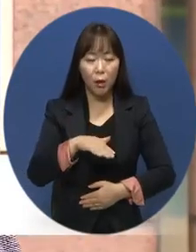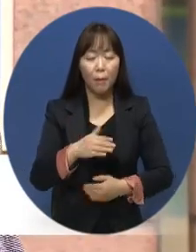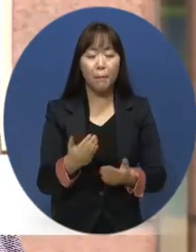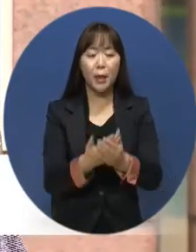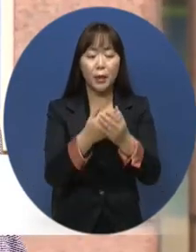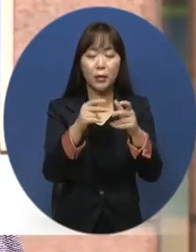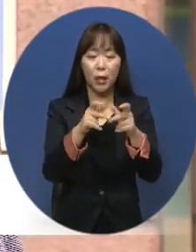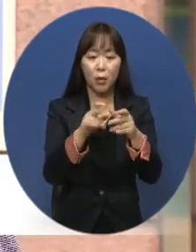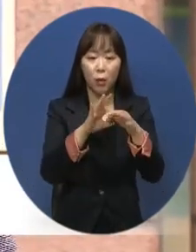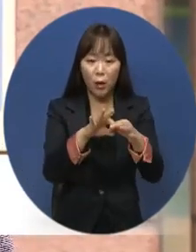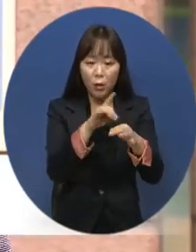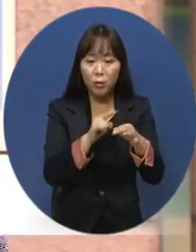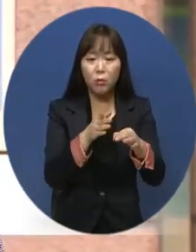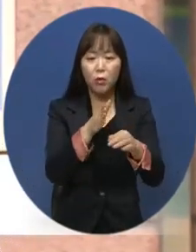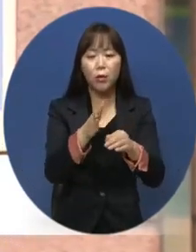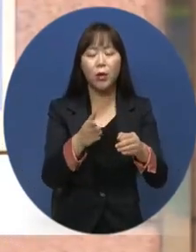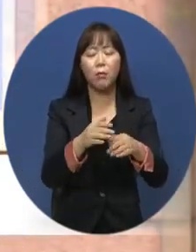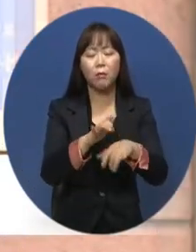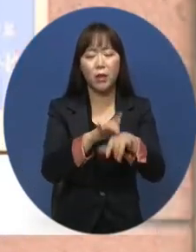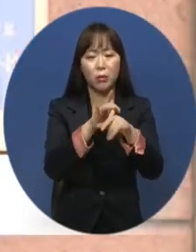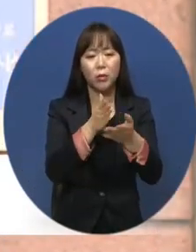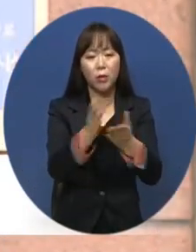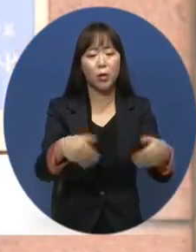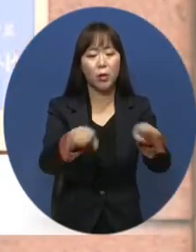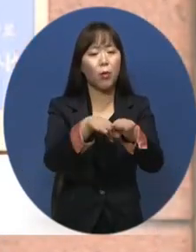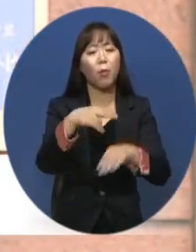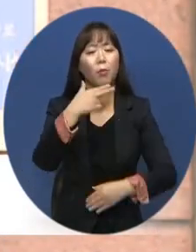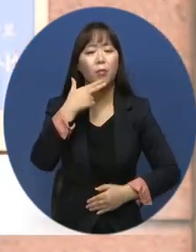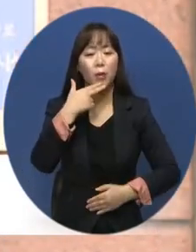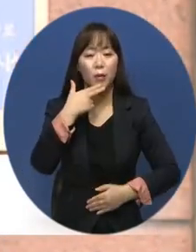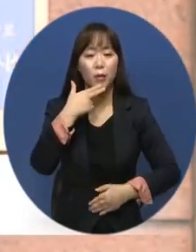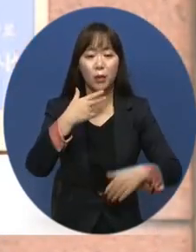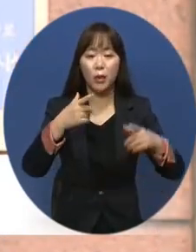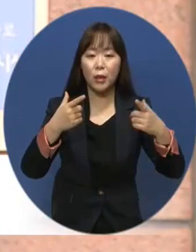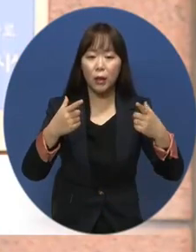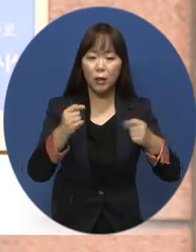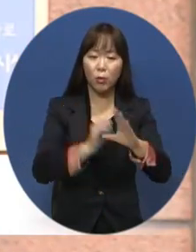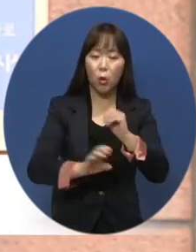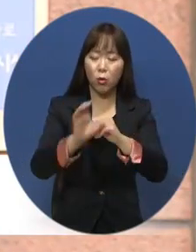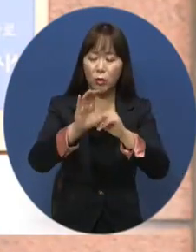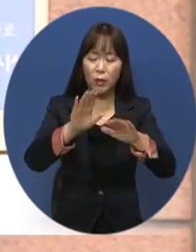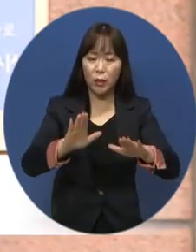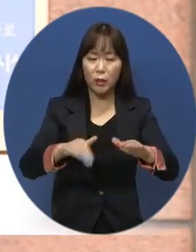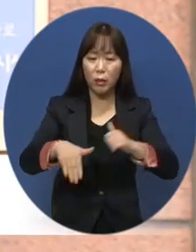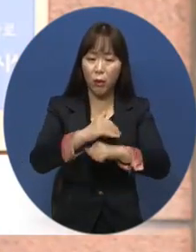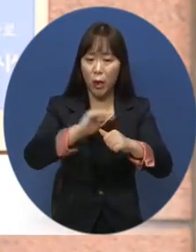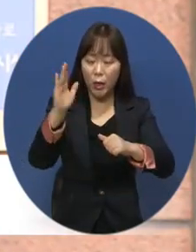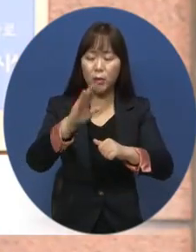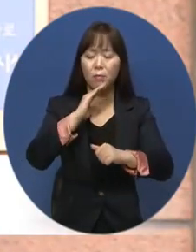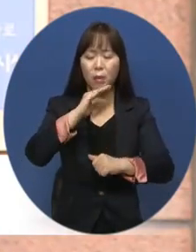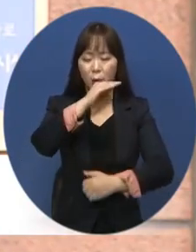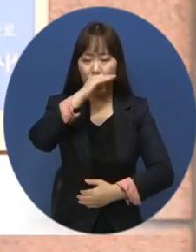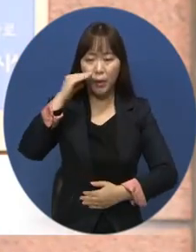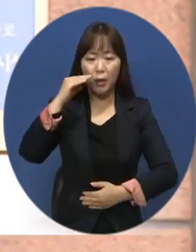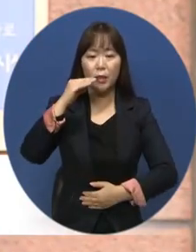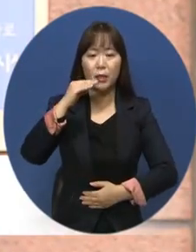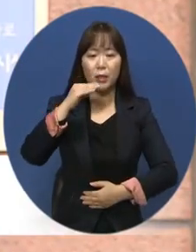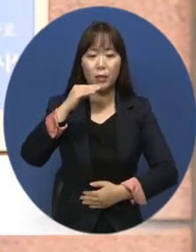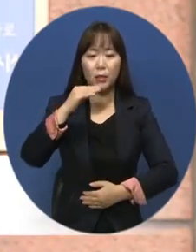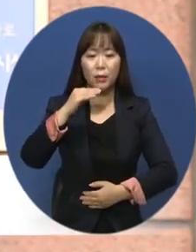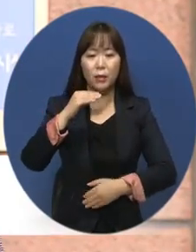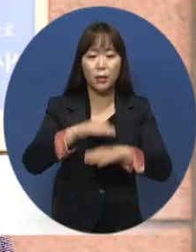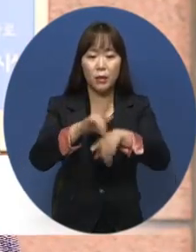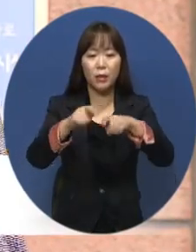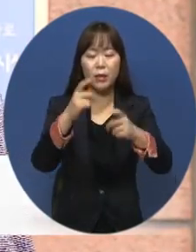전담기구조차 만들지 못하고 있습니다. 더 이상 이런 구조가 아닌 제대로 된 시스템을